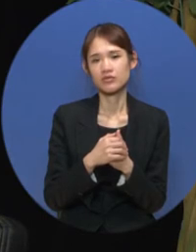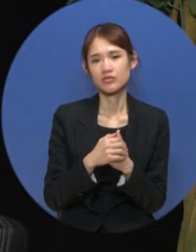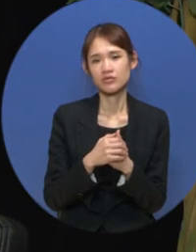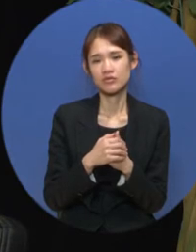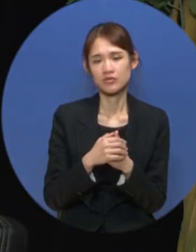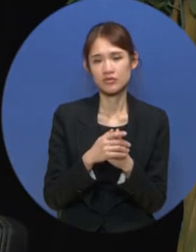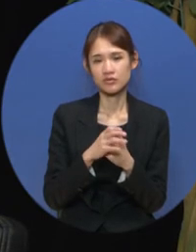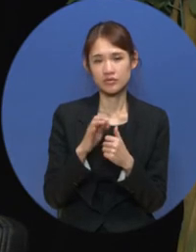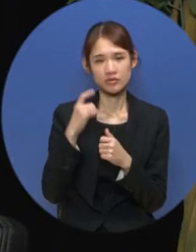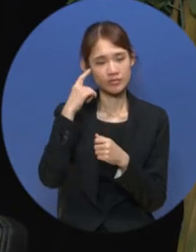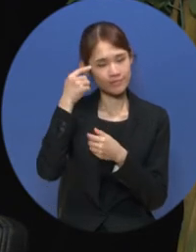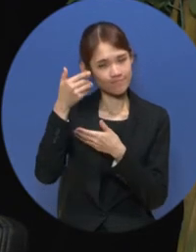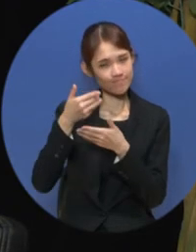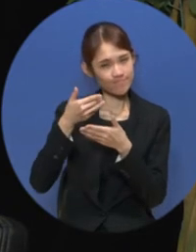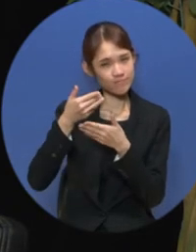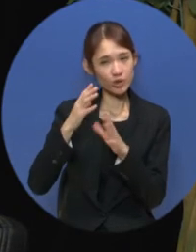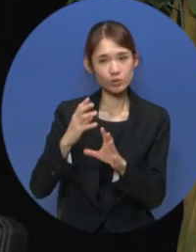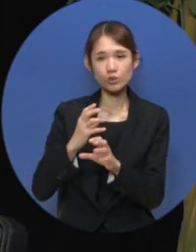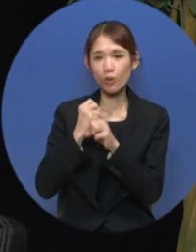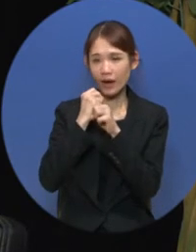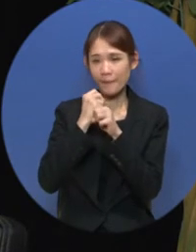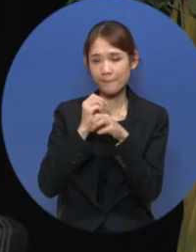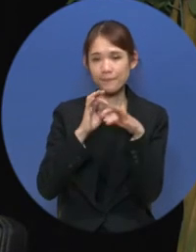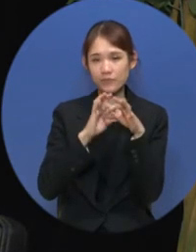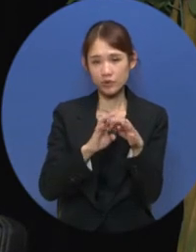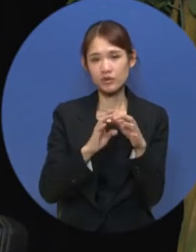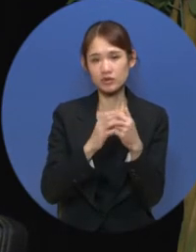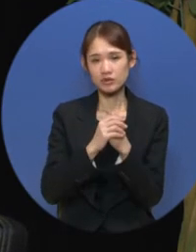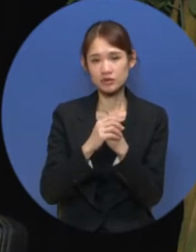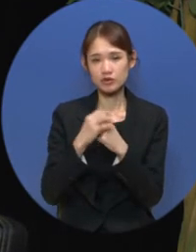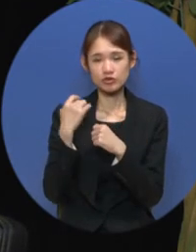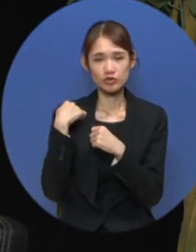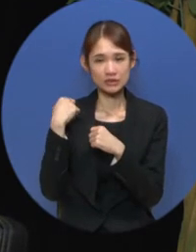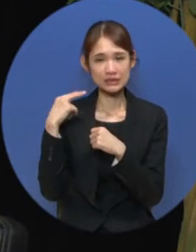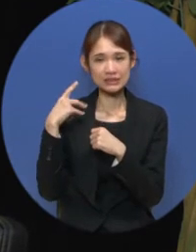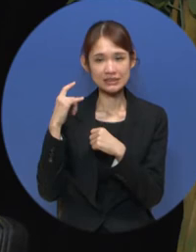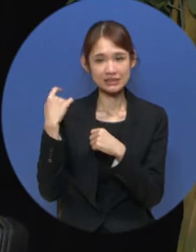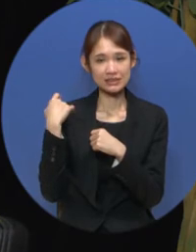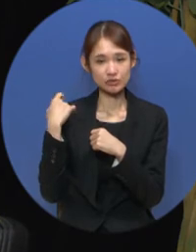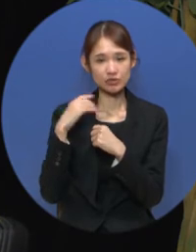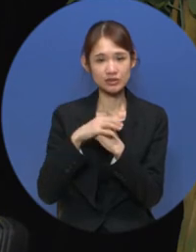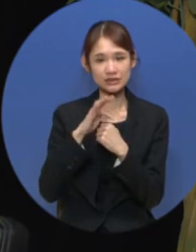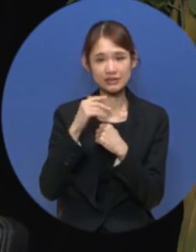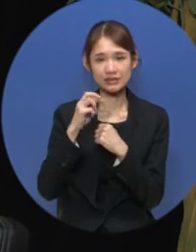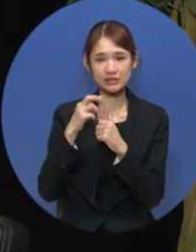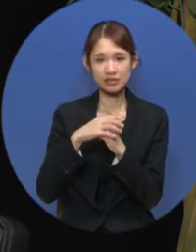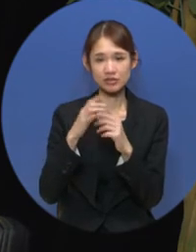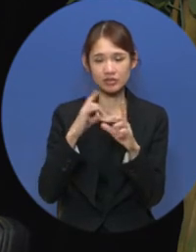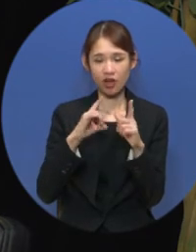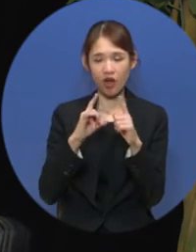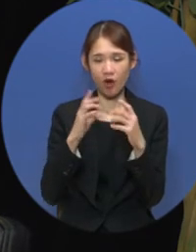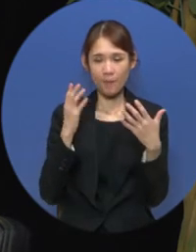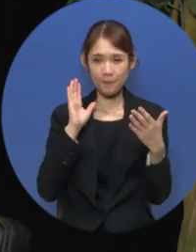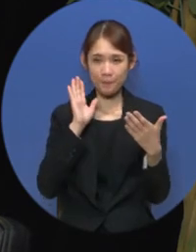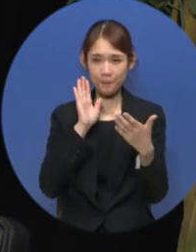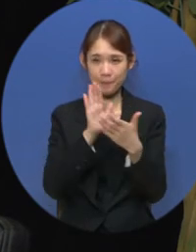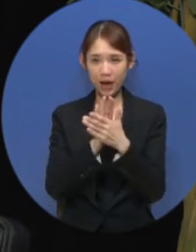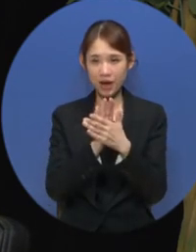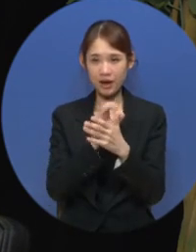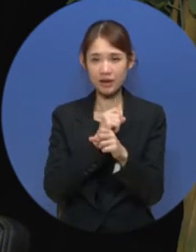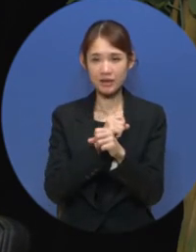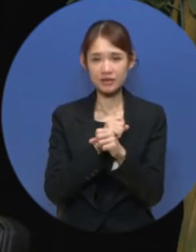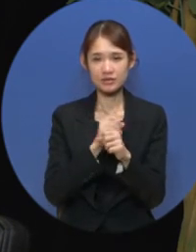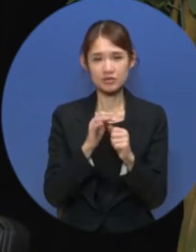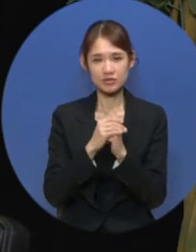또 그런 피드백을 좀 종합을 해서 아예 이제 그 등 뒤에 스트레치성 원단을 좀 덧대가지고 아예